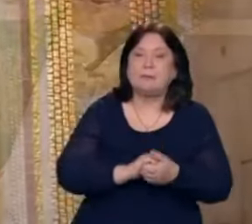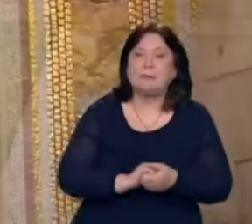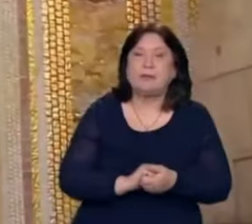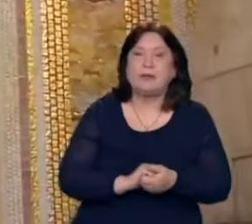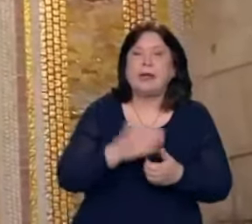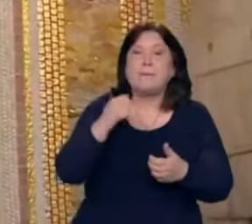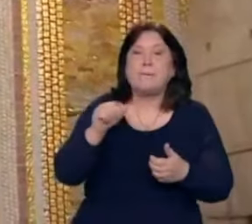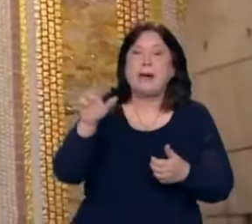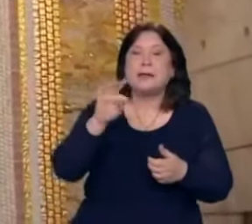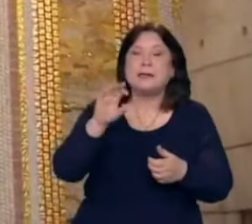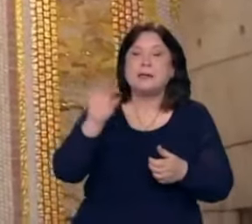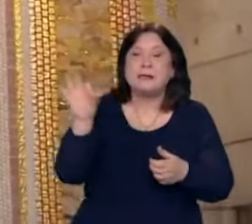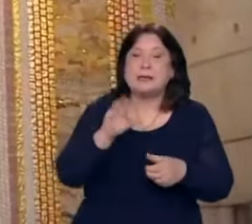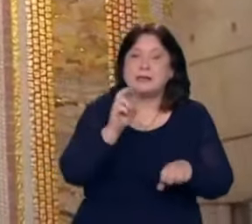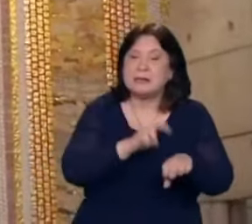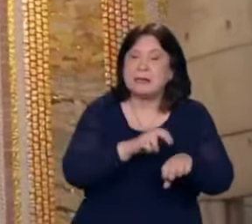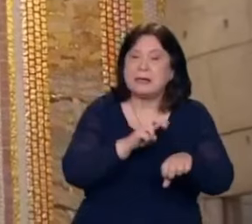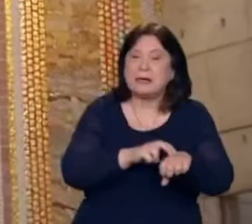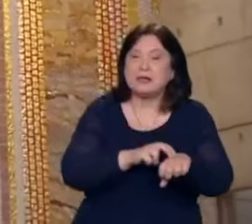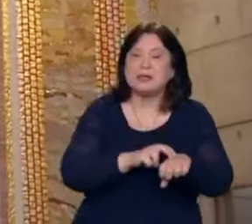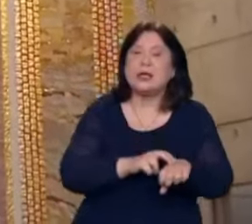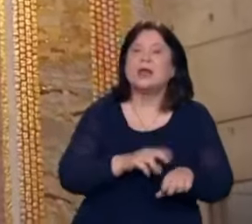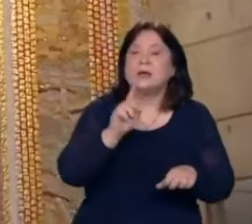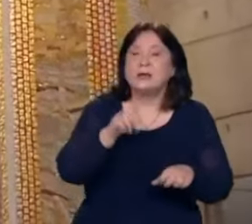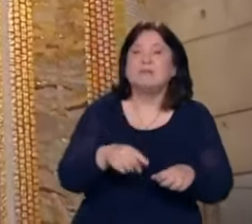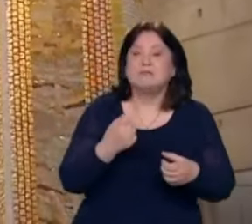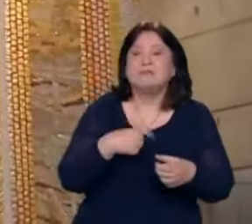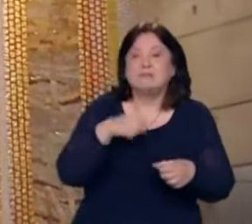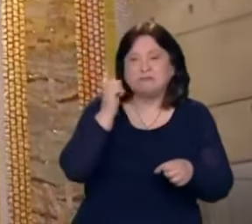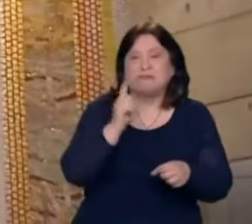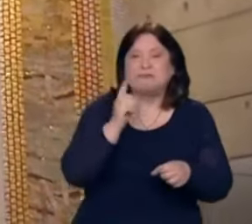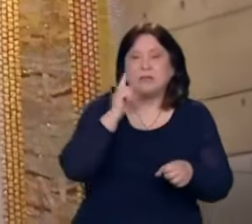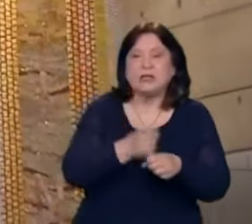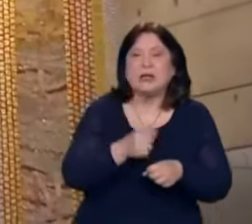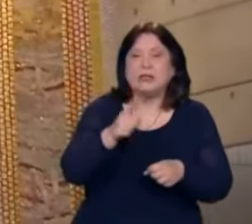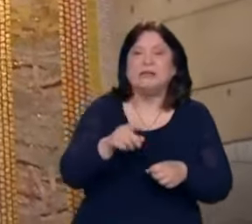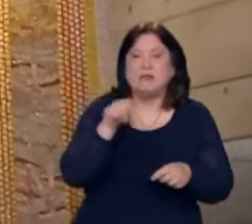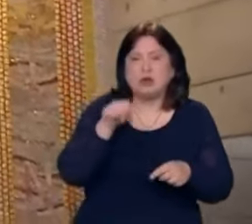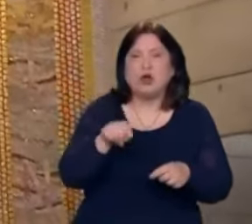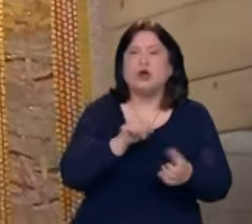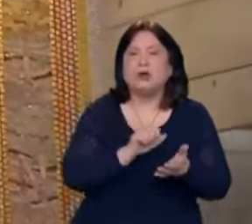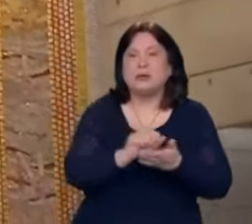Martin potwierdza diagnozę choroba